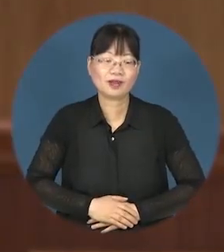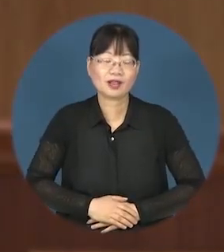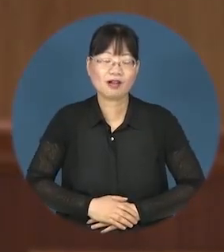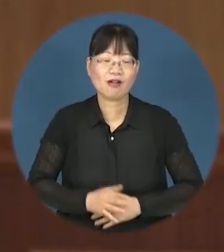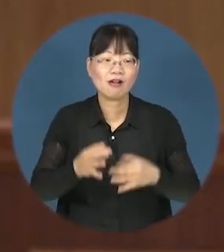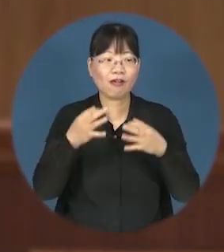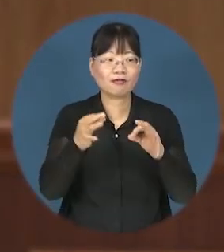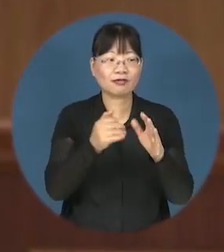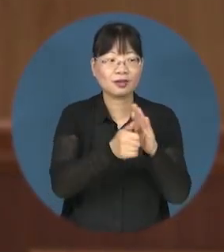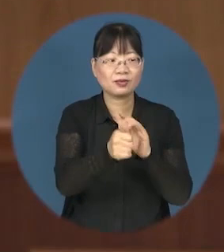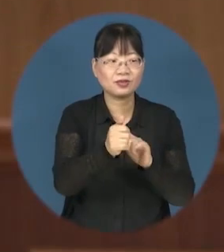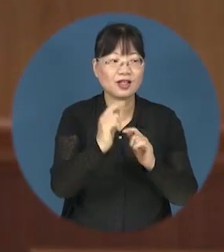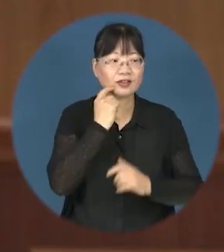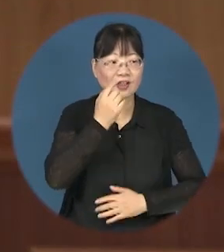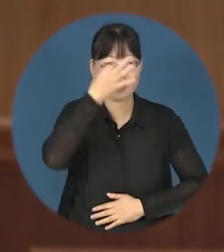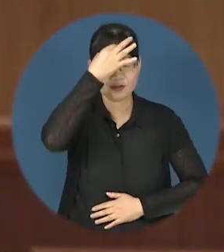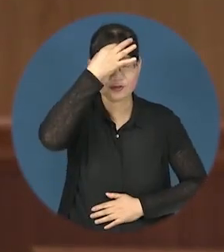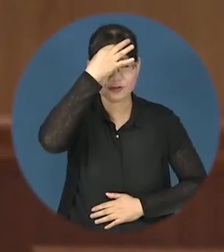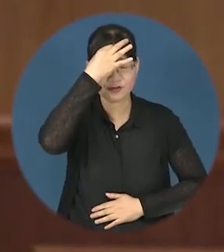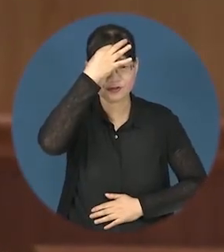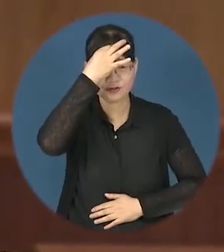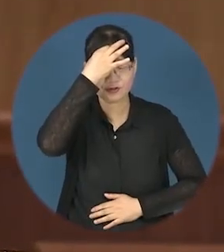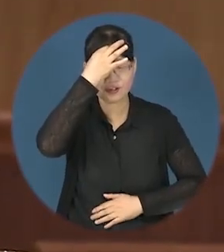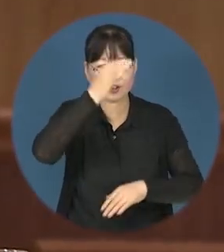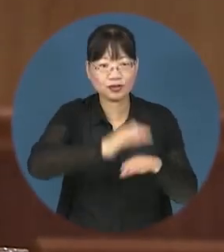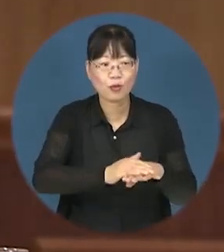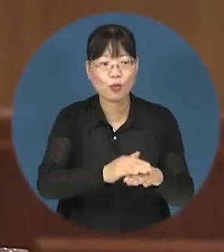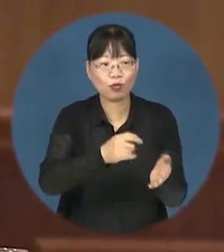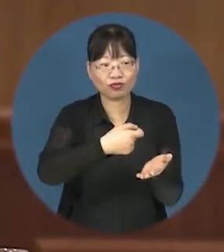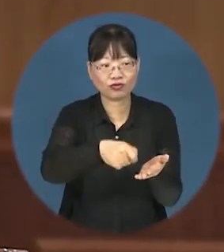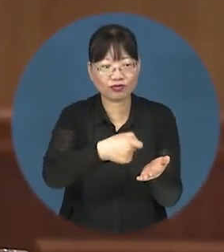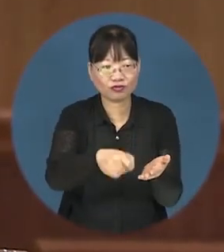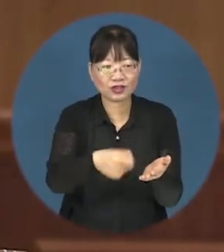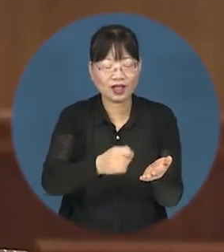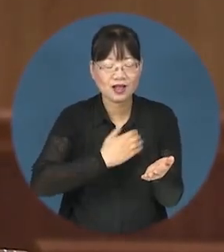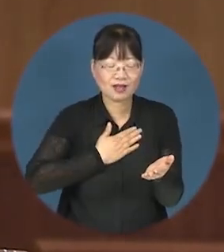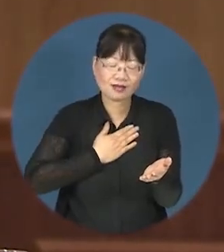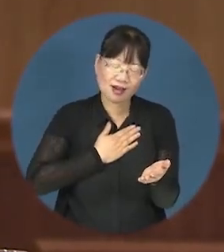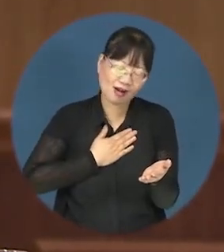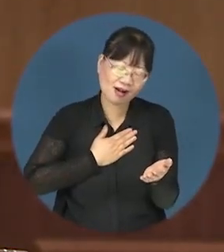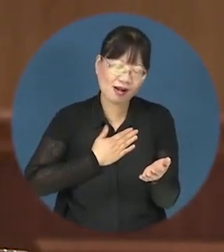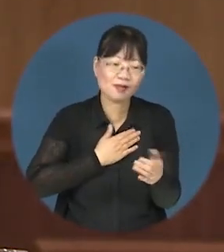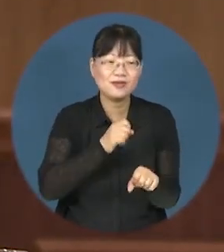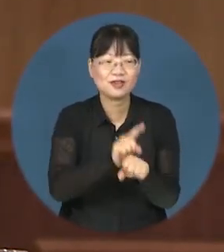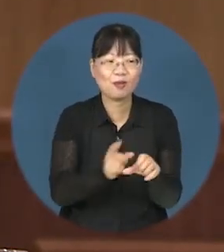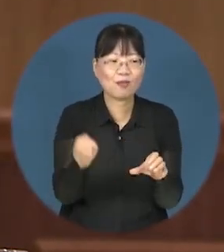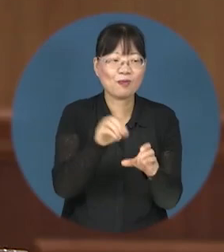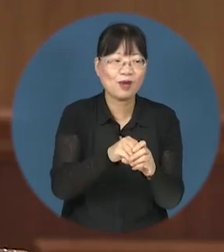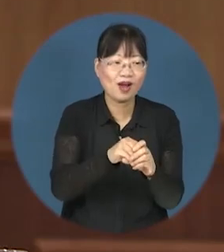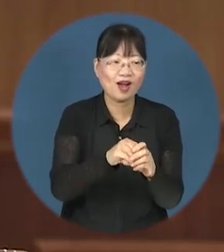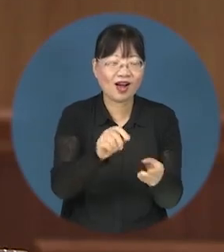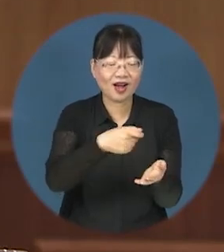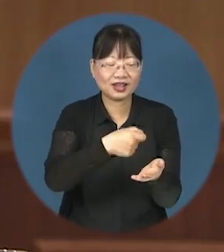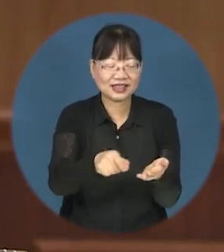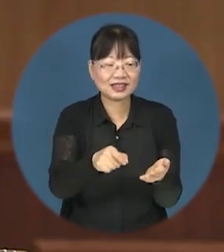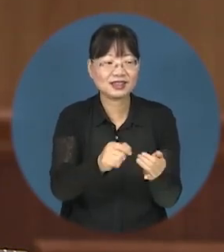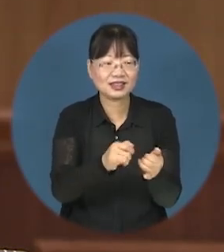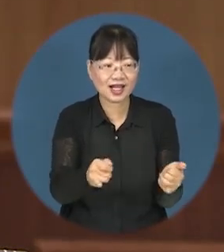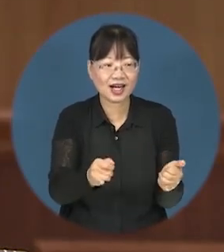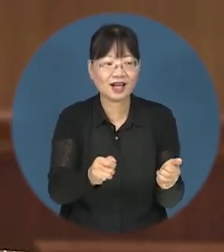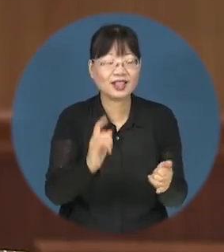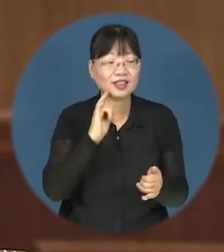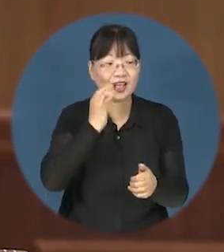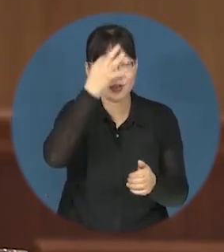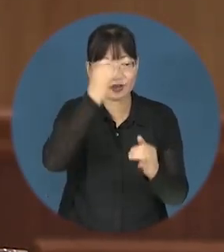대표님 있 그냥 예술적인 손 글씨 쓰기 에 감성적인 손 글씨 쓰기에 예술가로 만 봤는데